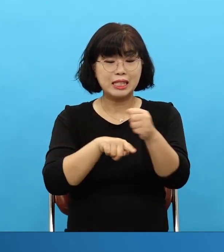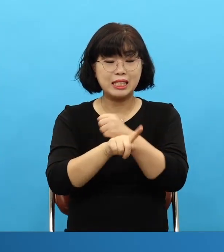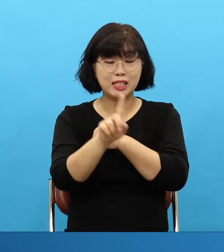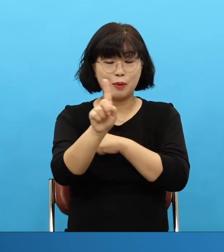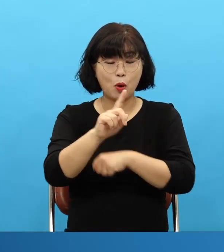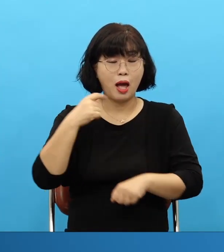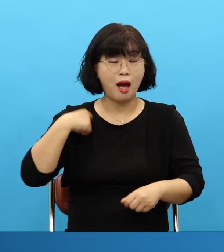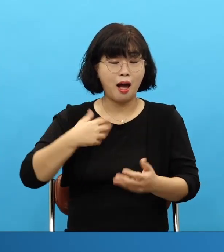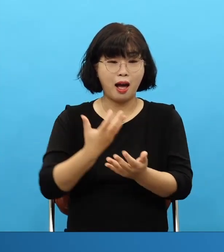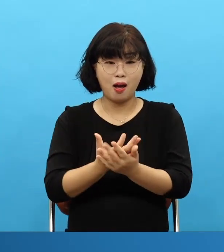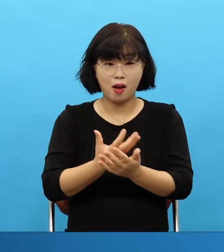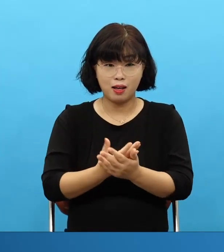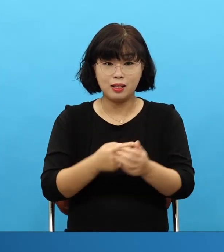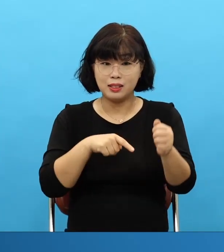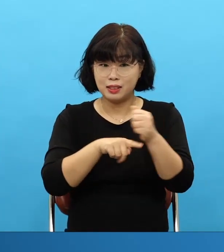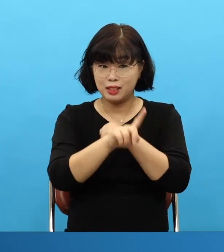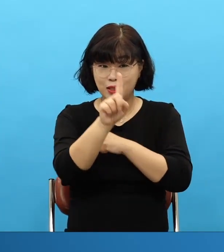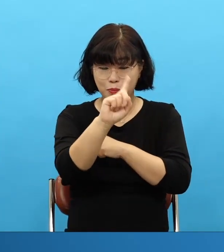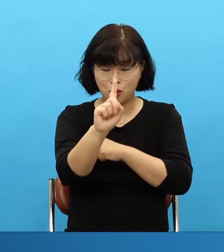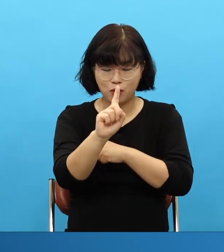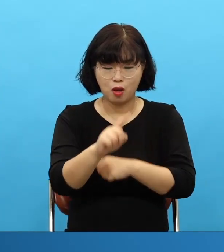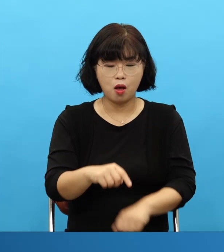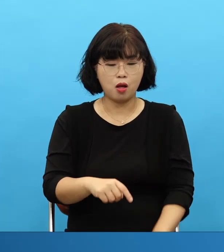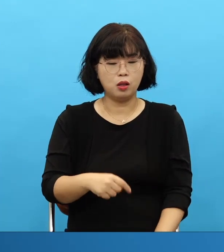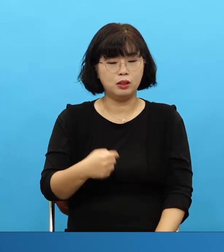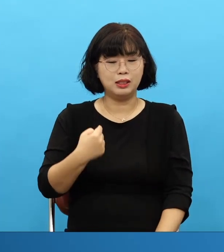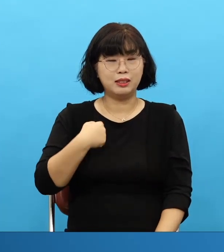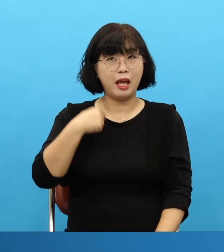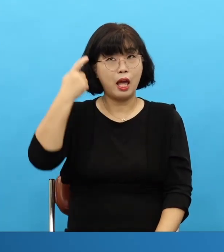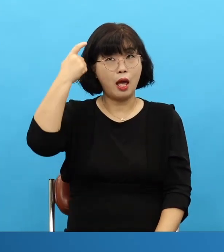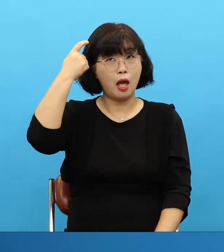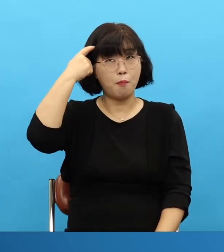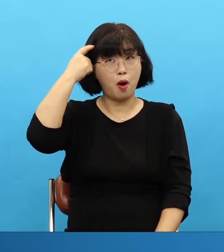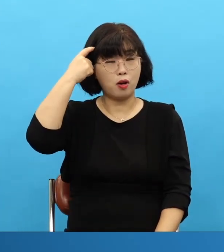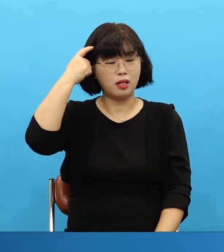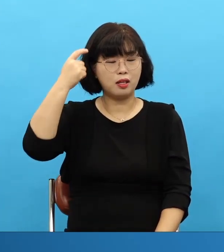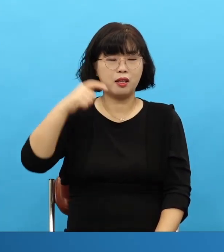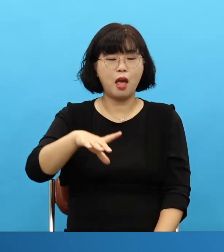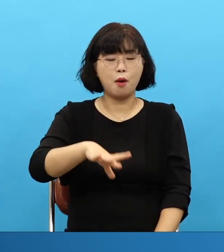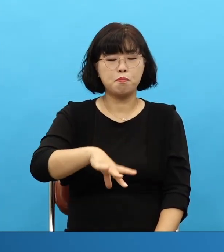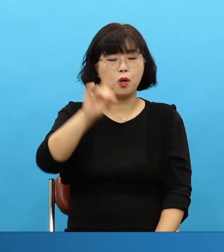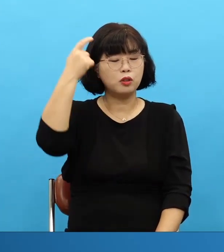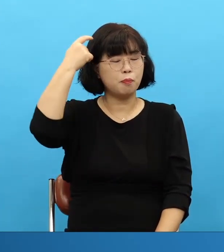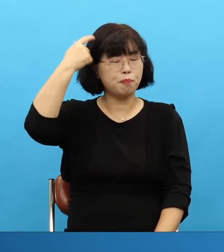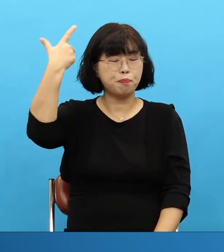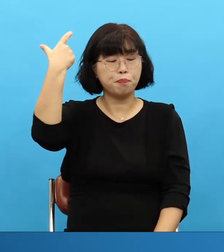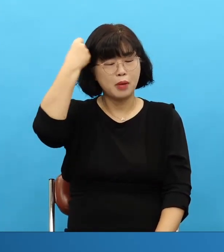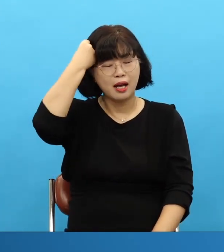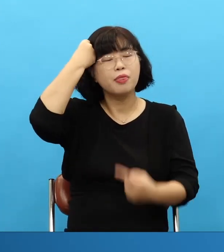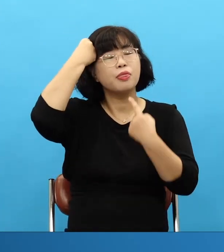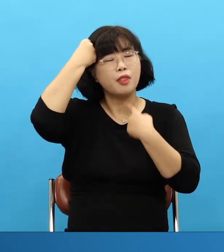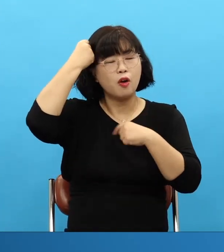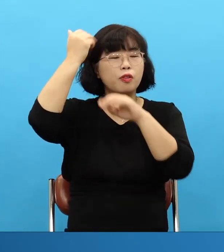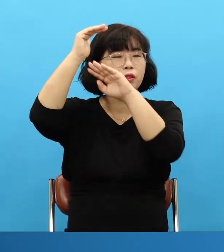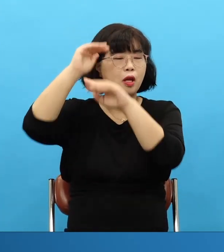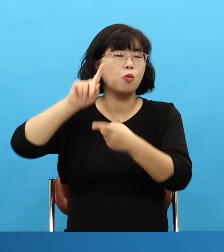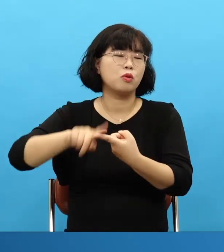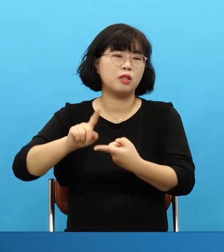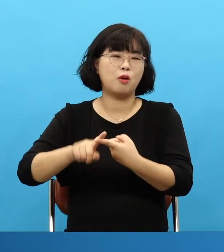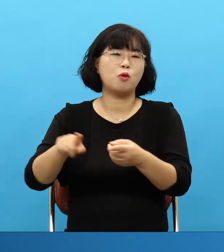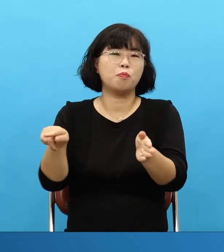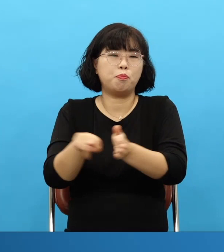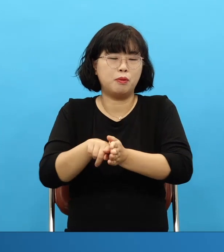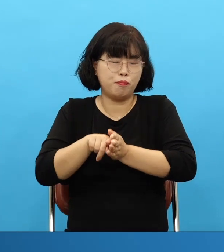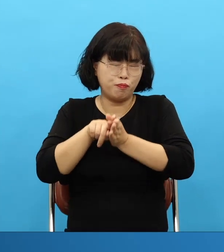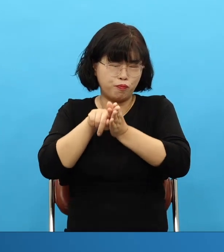prejudice simply means it's a judgment and a notion that has entered into you in advance. 이게 또 문제가 되는 겁니다. And that's why this becomes